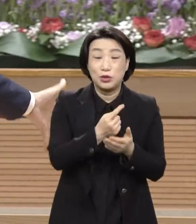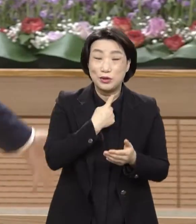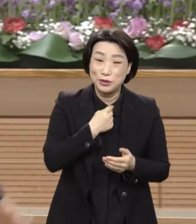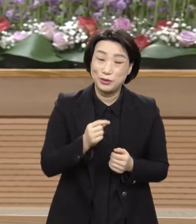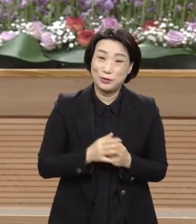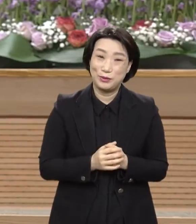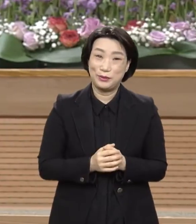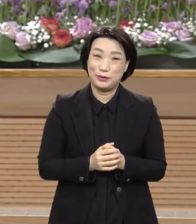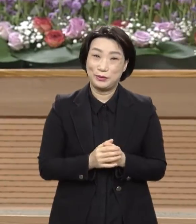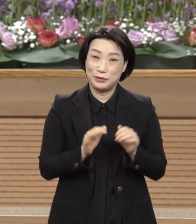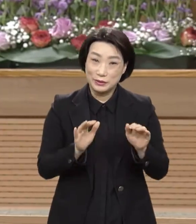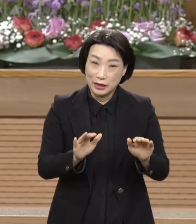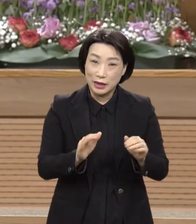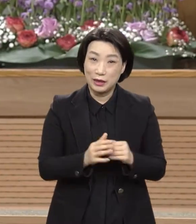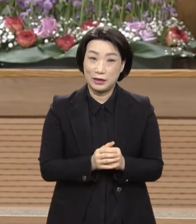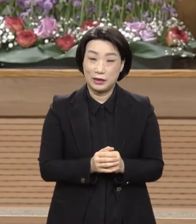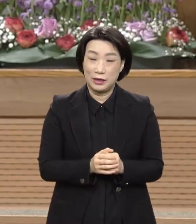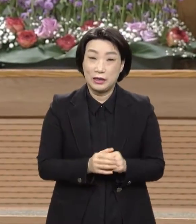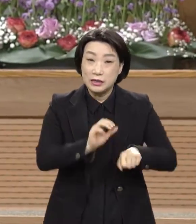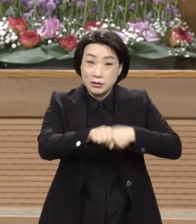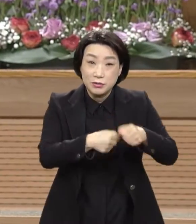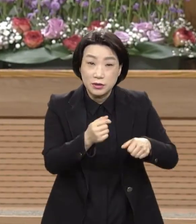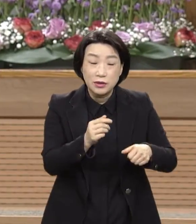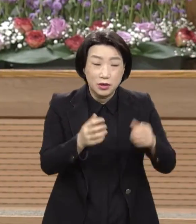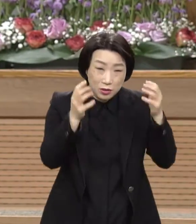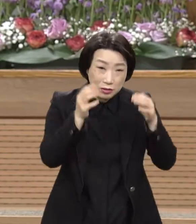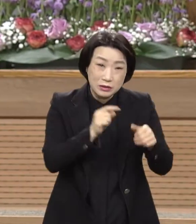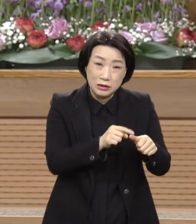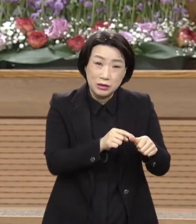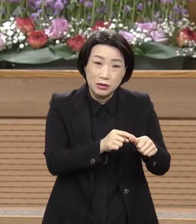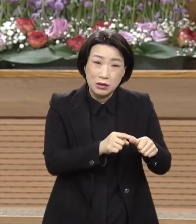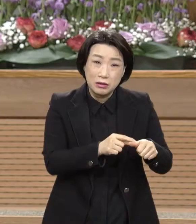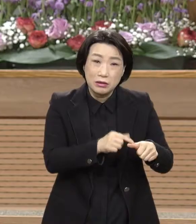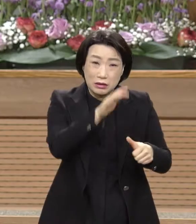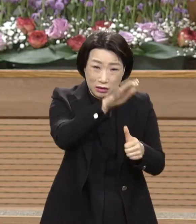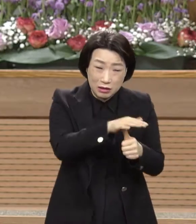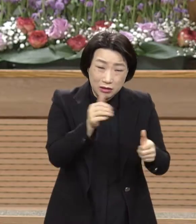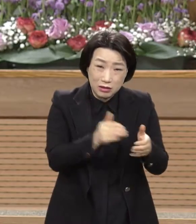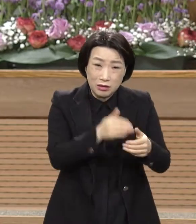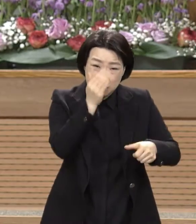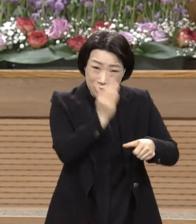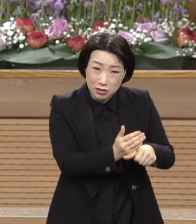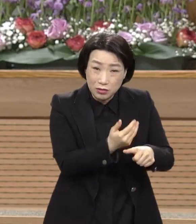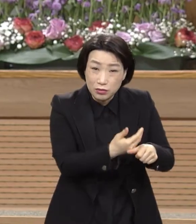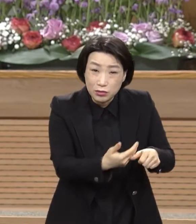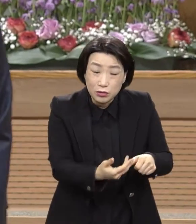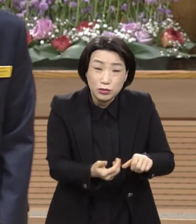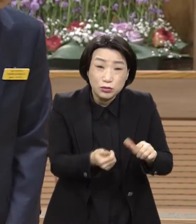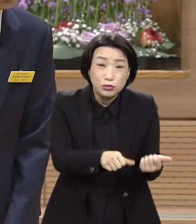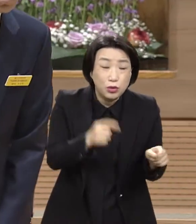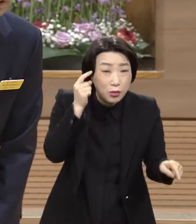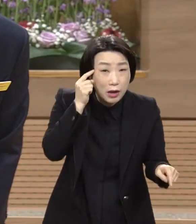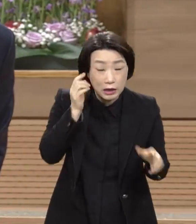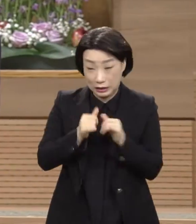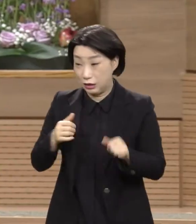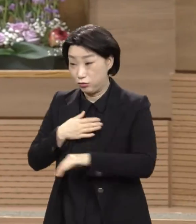직후 예 짐승은 고난 속에 죽어야 하며 왜 인간이 죄를